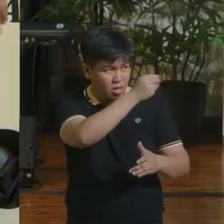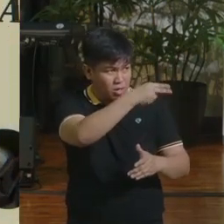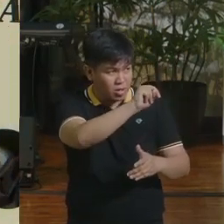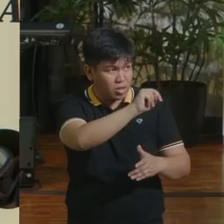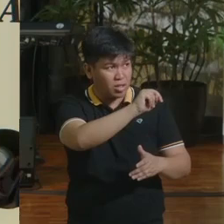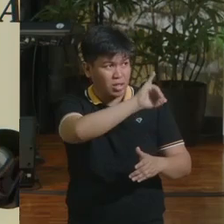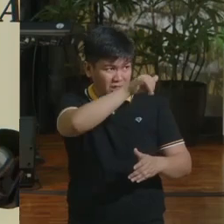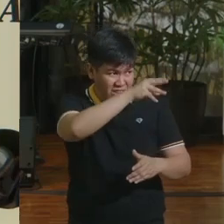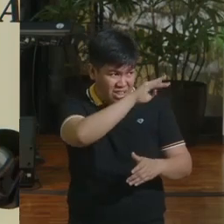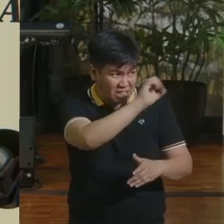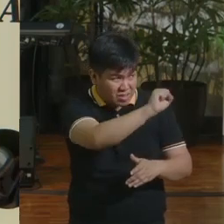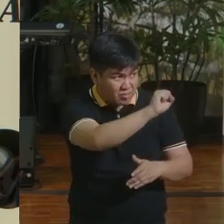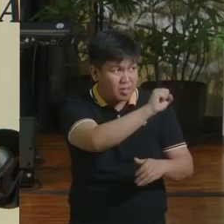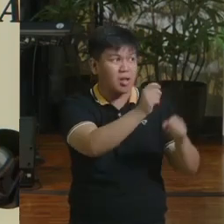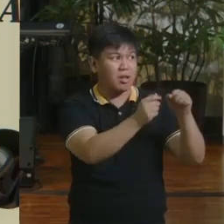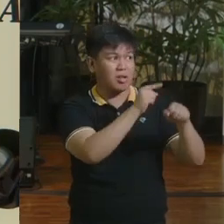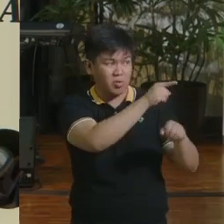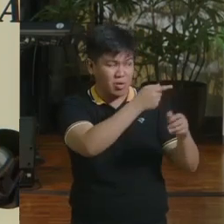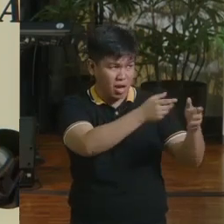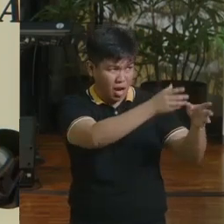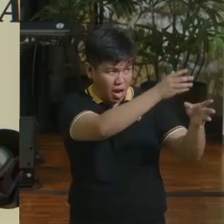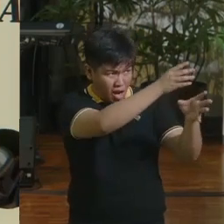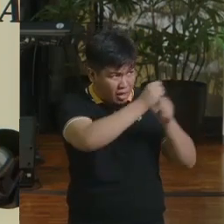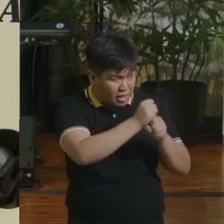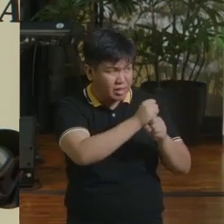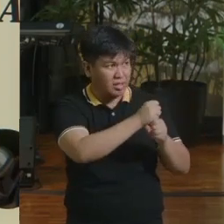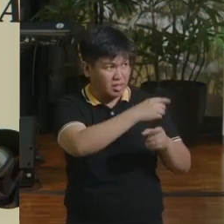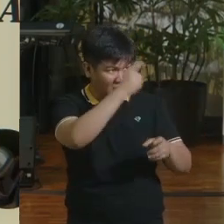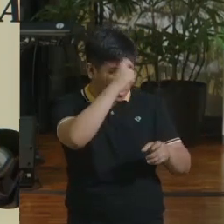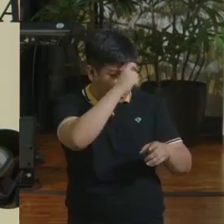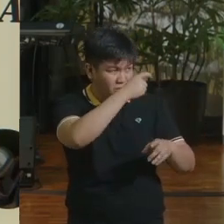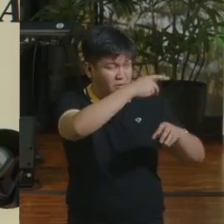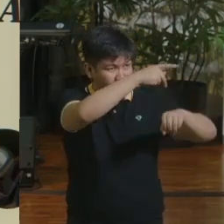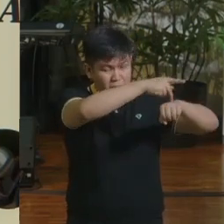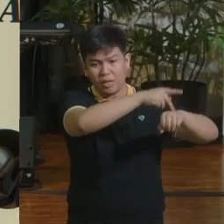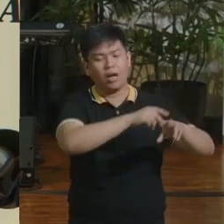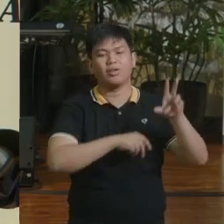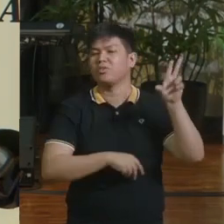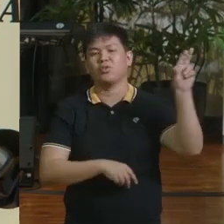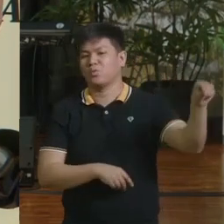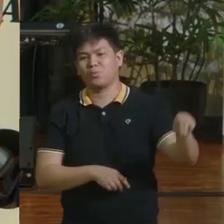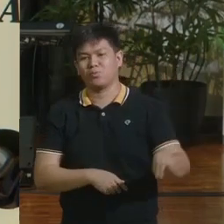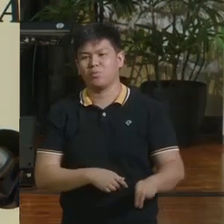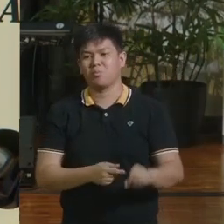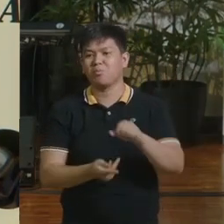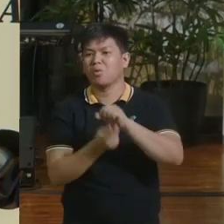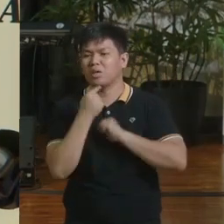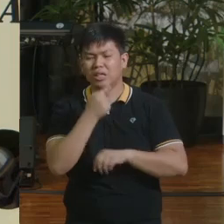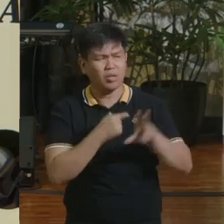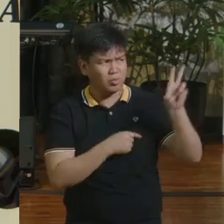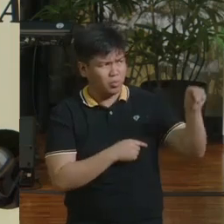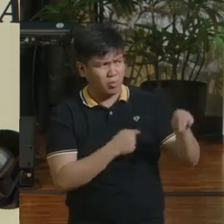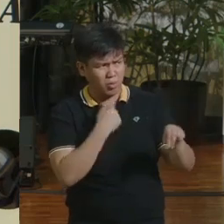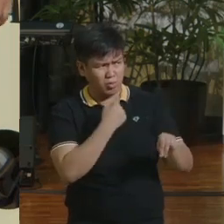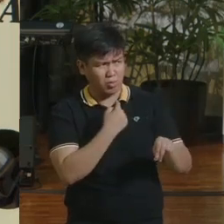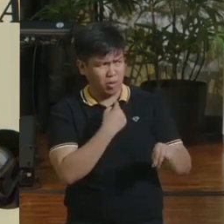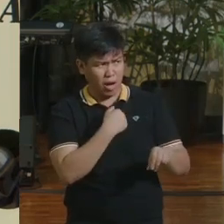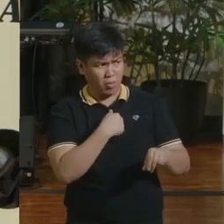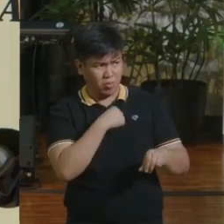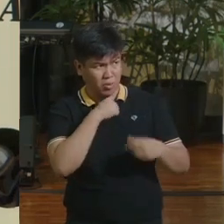Mali sila, so mali ka din. Yun ang paratang sa kanya. Sabi niya, no, I did not go to